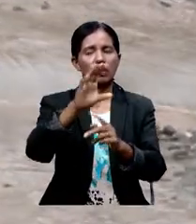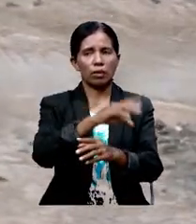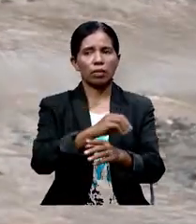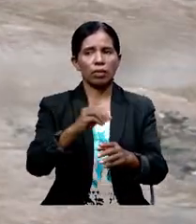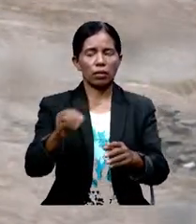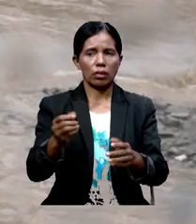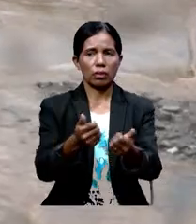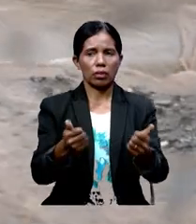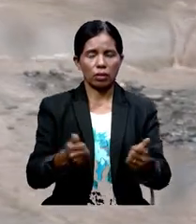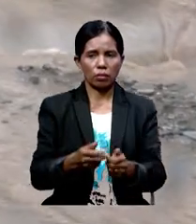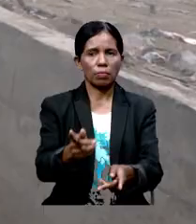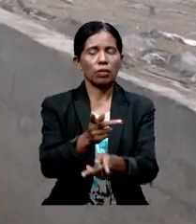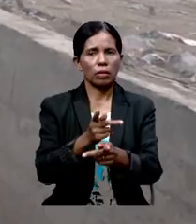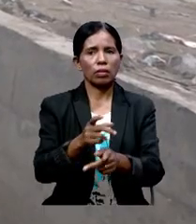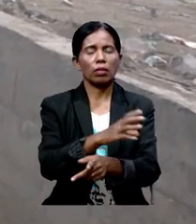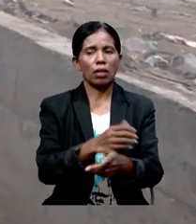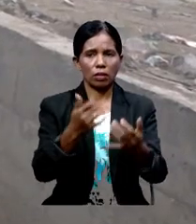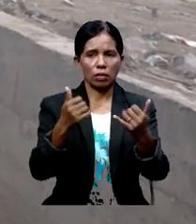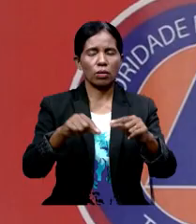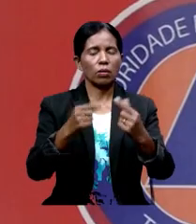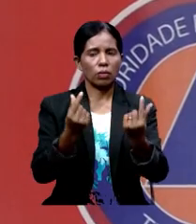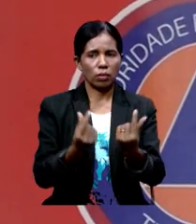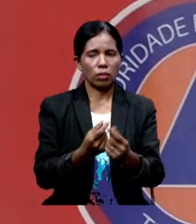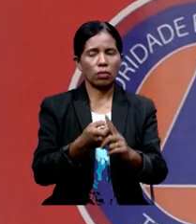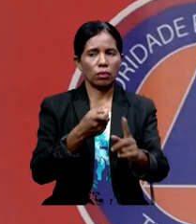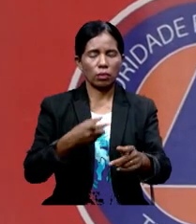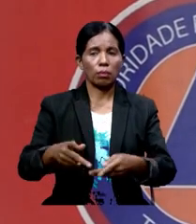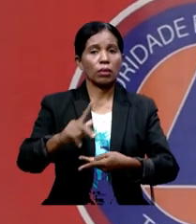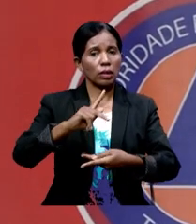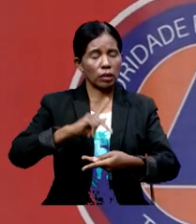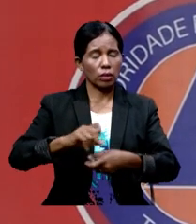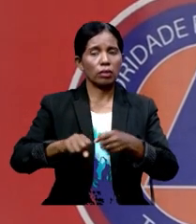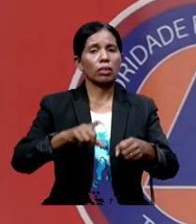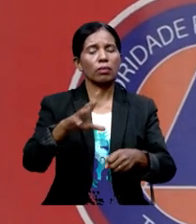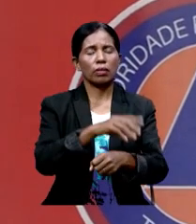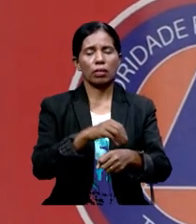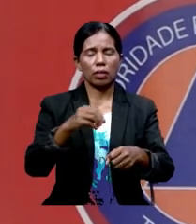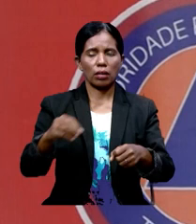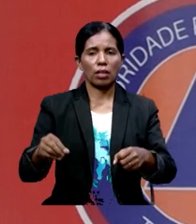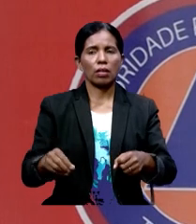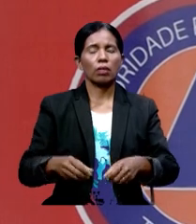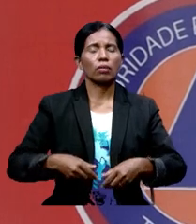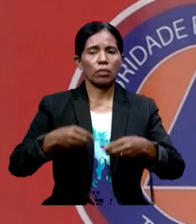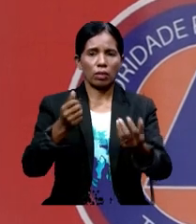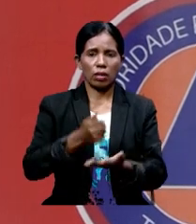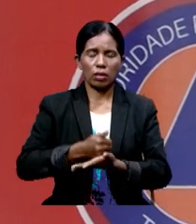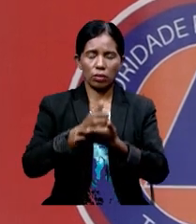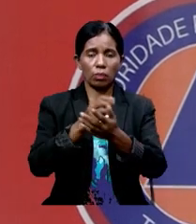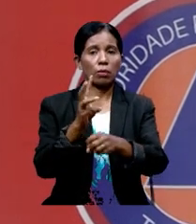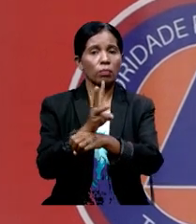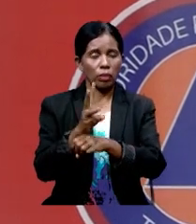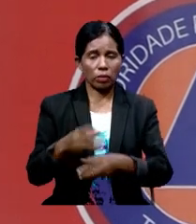externa autorare protesang sivil, dadaune ekipa konjunta husi protesang sivil, bombeirus no pessoal saudi foona asistensia no